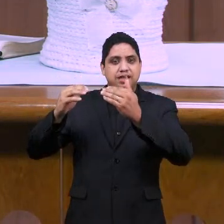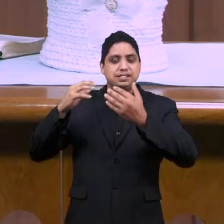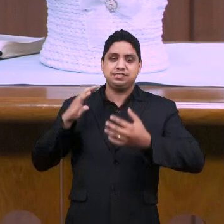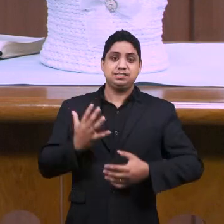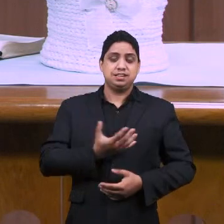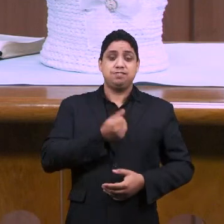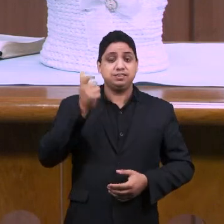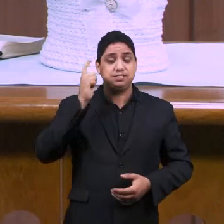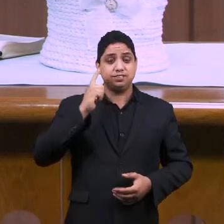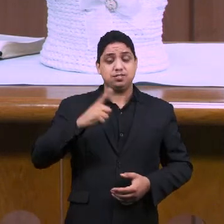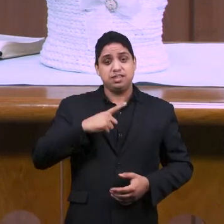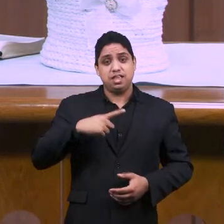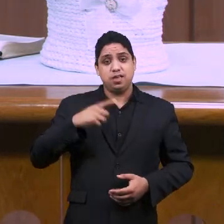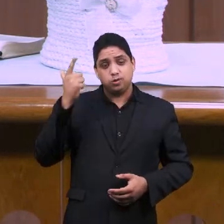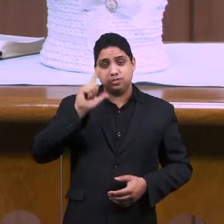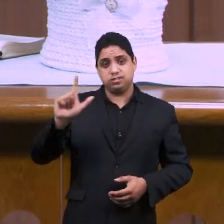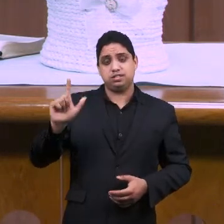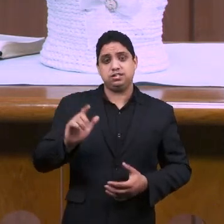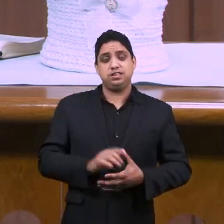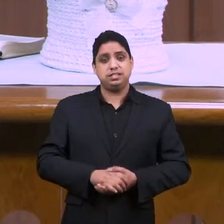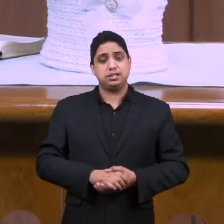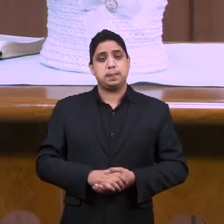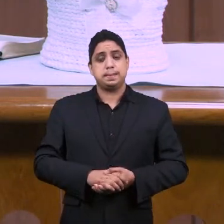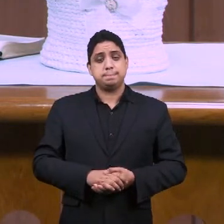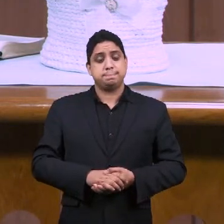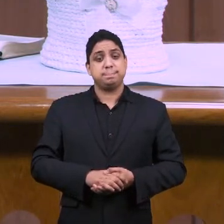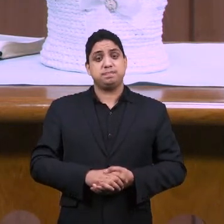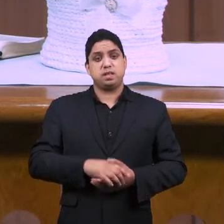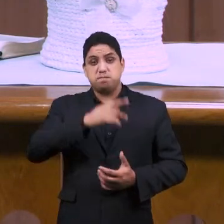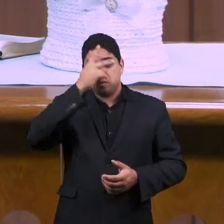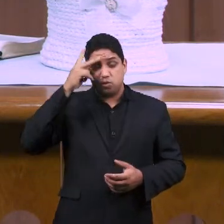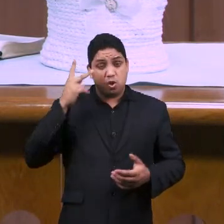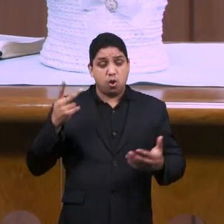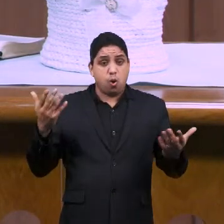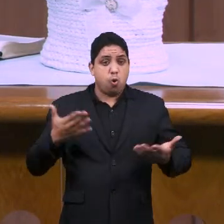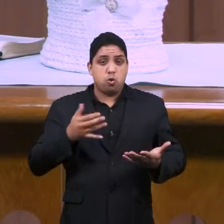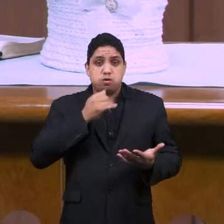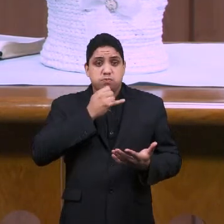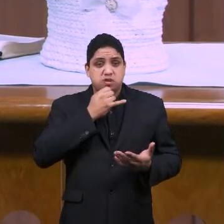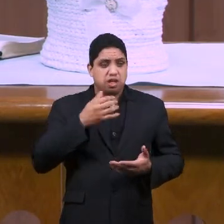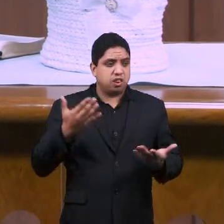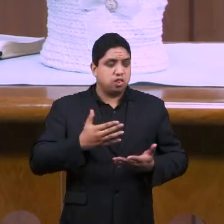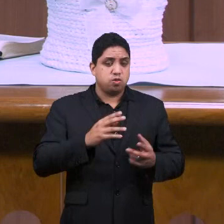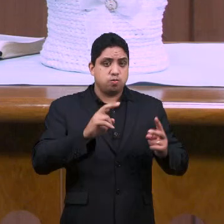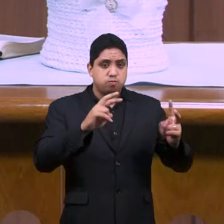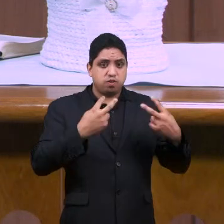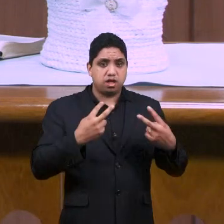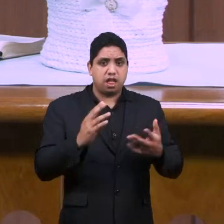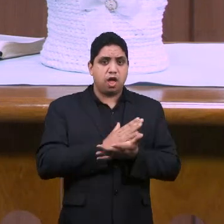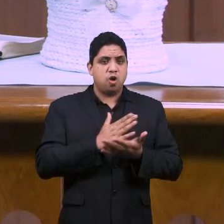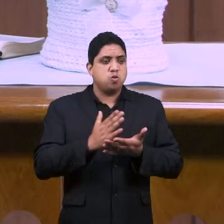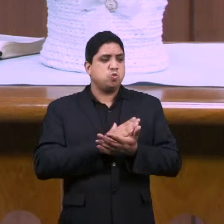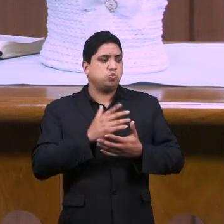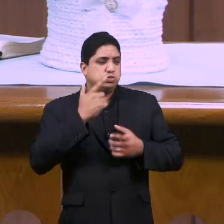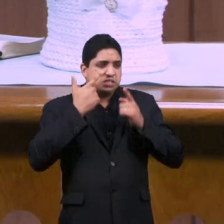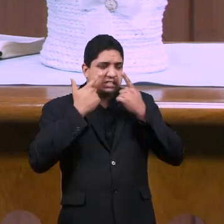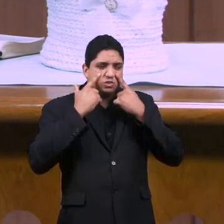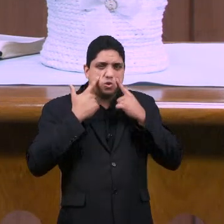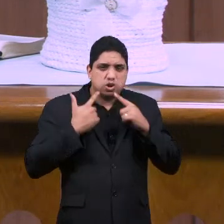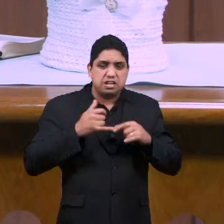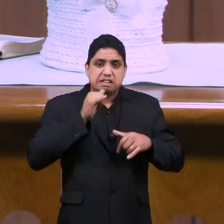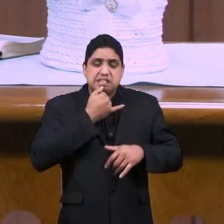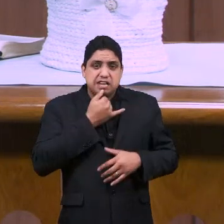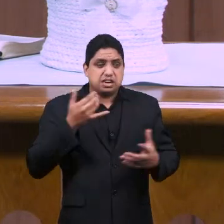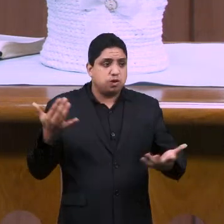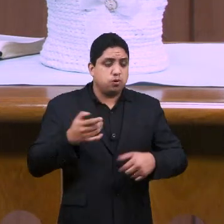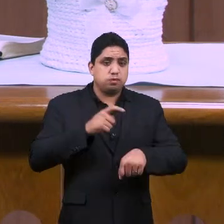Ils peuvent être ici, par là. Quelques-uns n'ont même la place pour se réunir. Personnes qui nous écoutent maintenant sont à